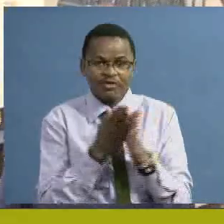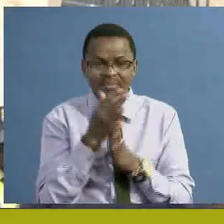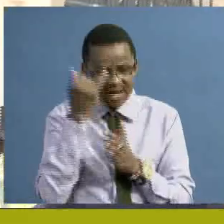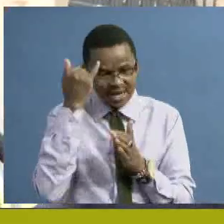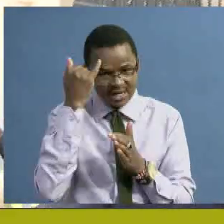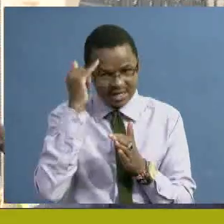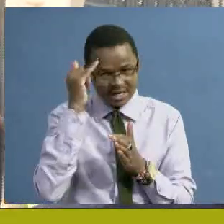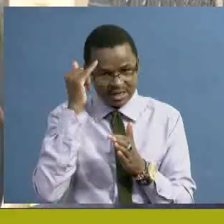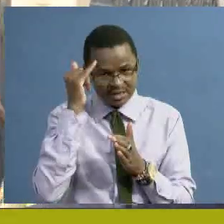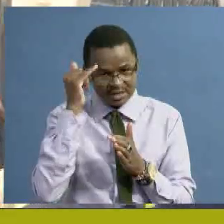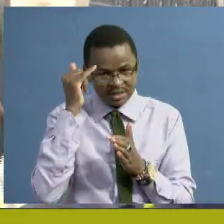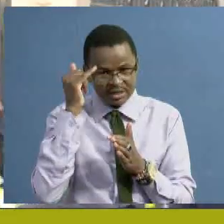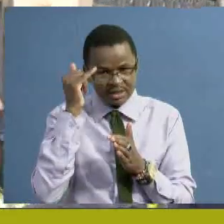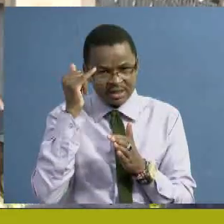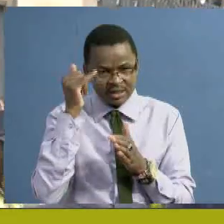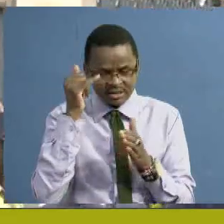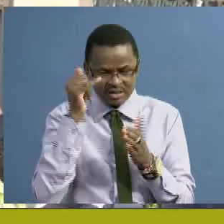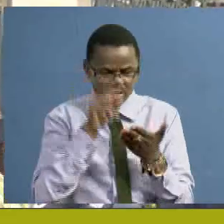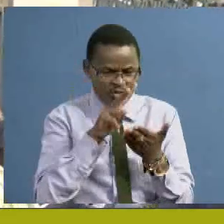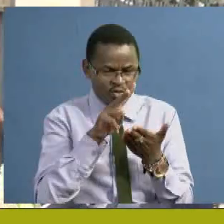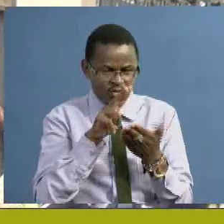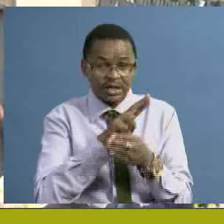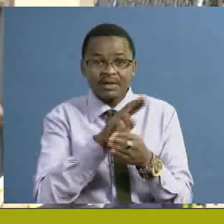idea, conservation becomes relegated